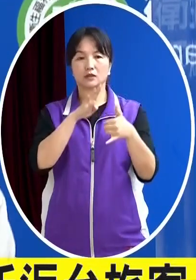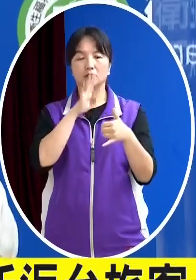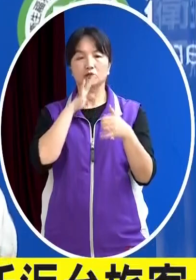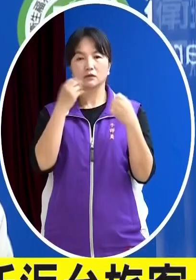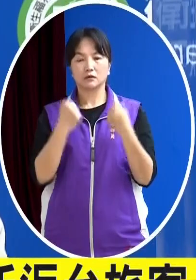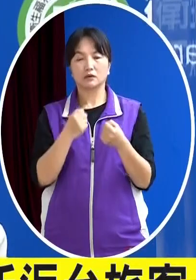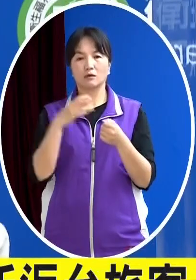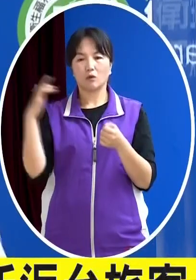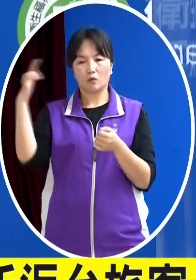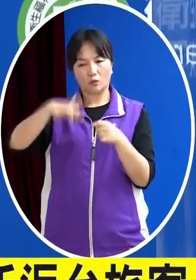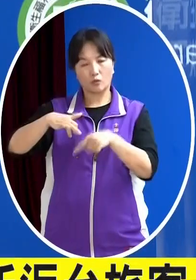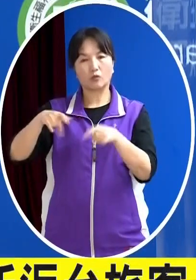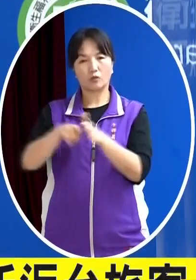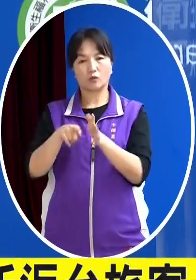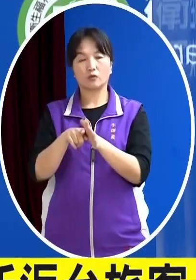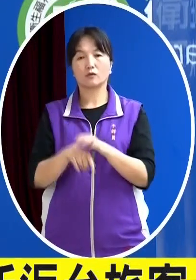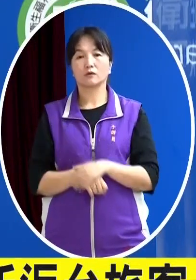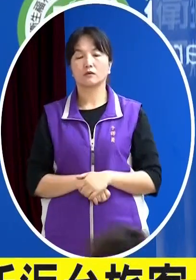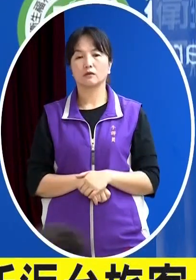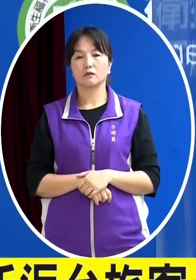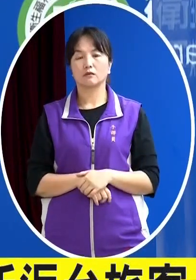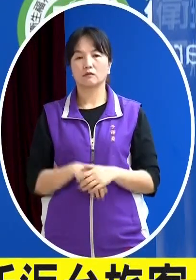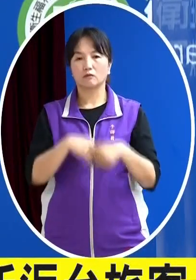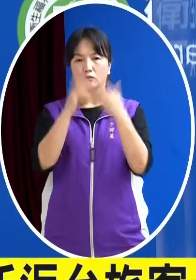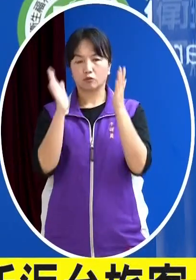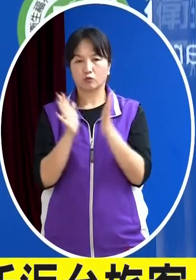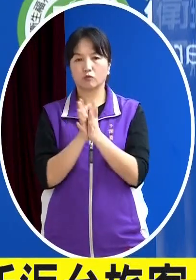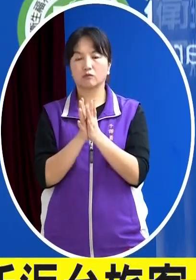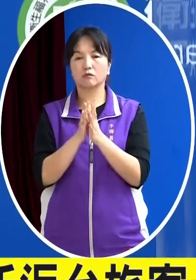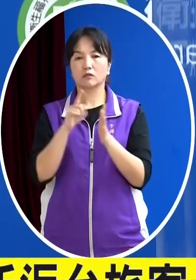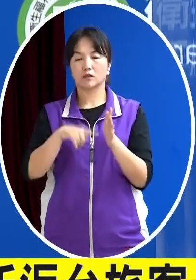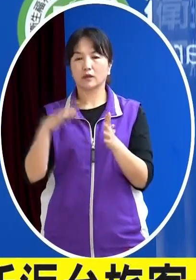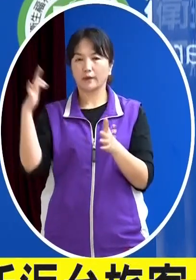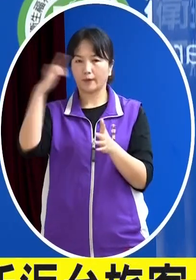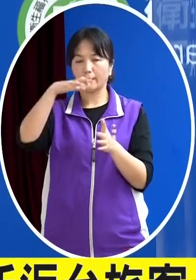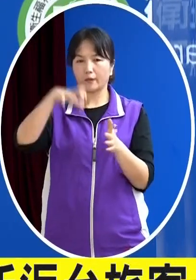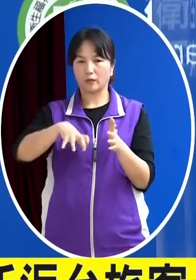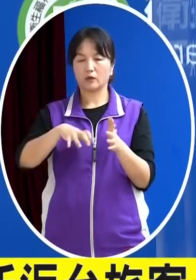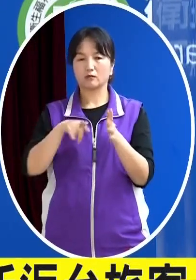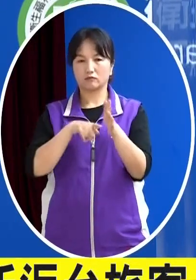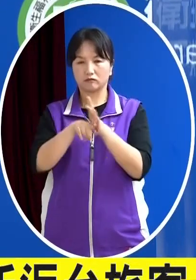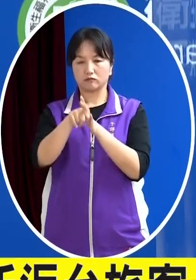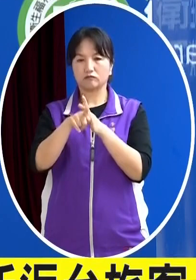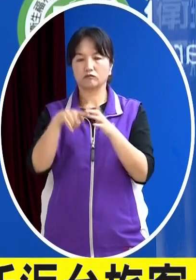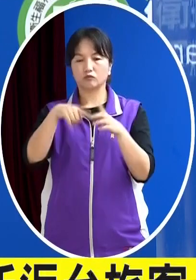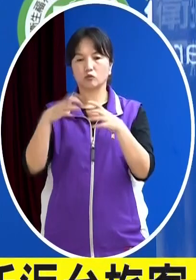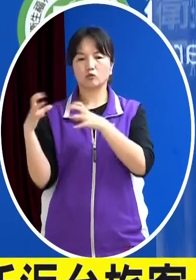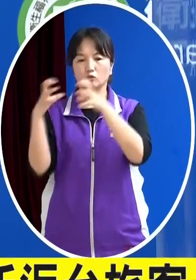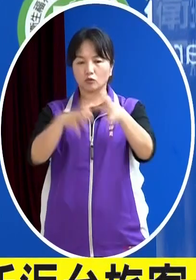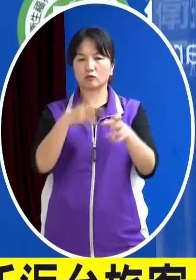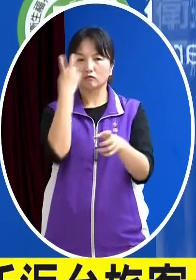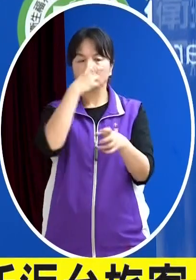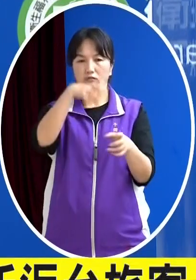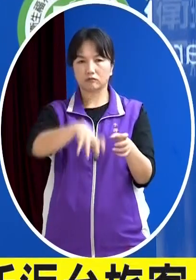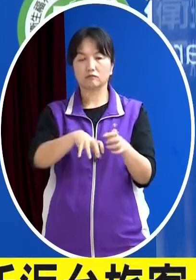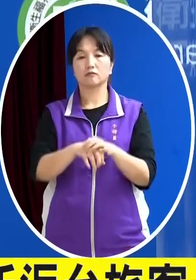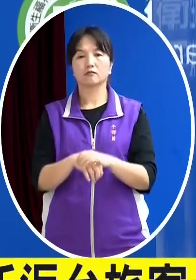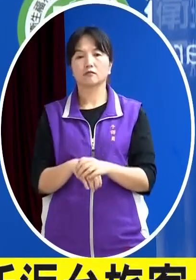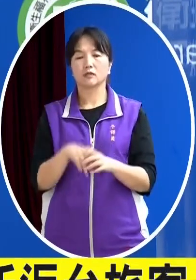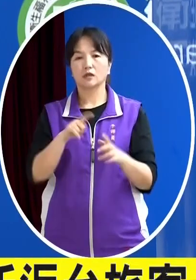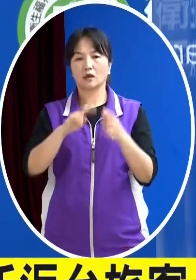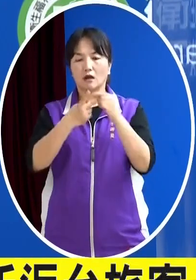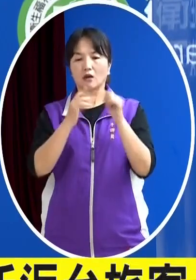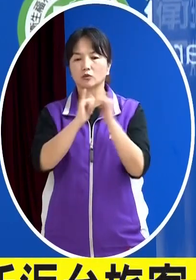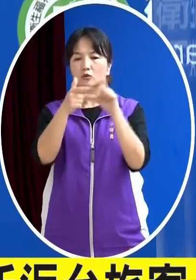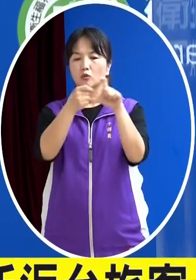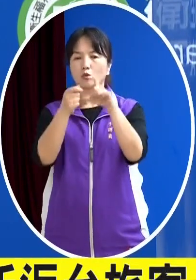我们这样进来以后哈。那完全的在我们的机场，那直接到集中检疫所，好，所以没有